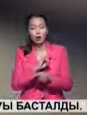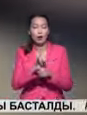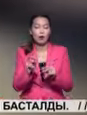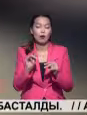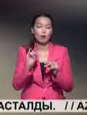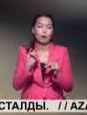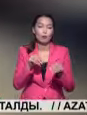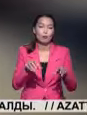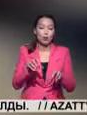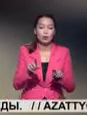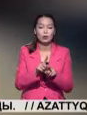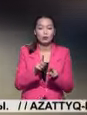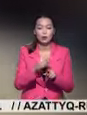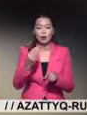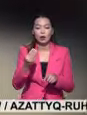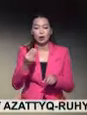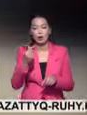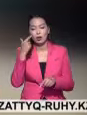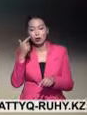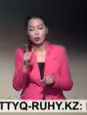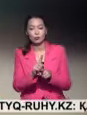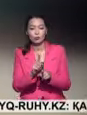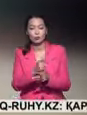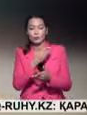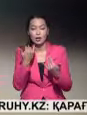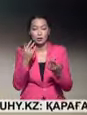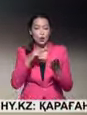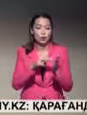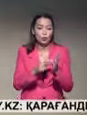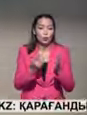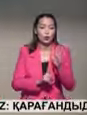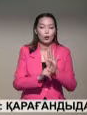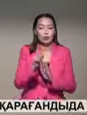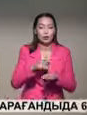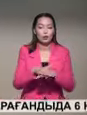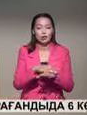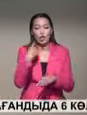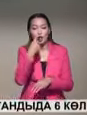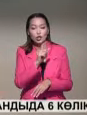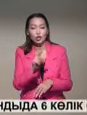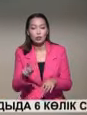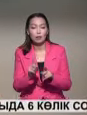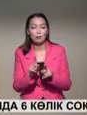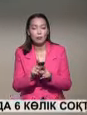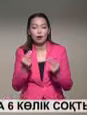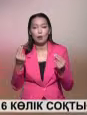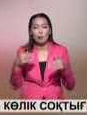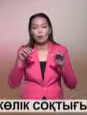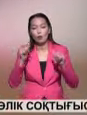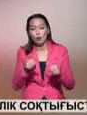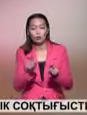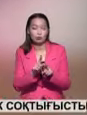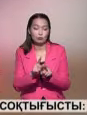азаматтардың көпшілігі де сол қаржылық сауаттың жоқтығынан. Сондықтан жоба аясында мамандар халыққа жеке тұлғалардың банкроттығын рәсімдеуге де